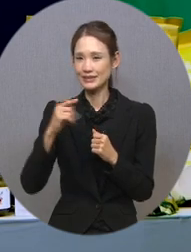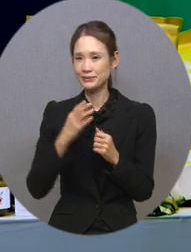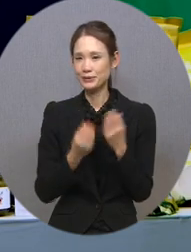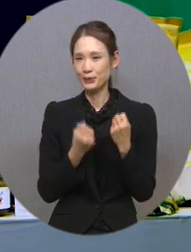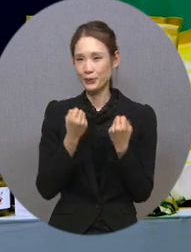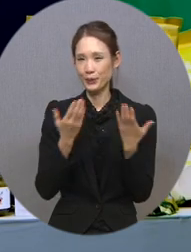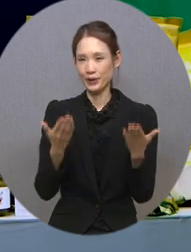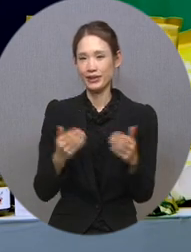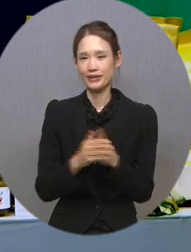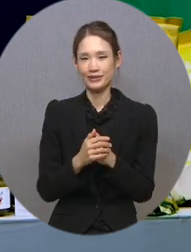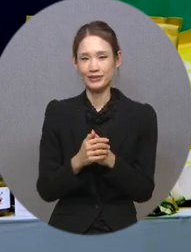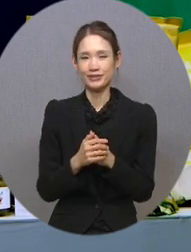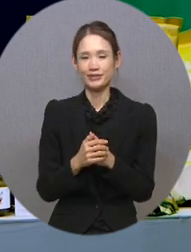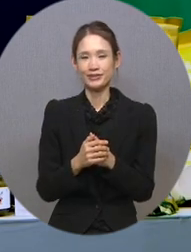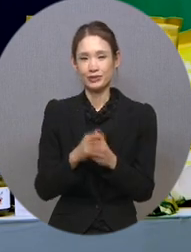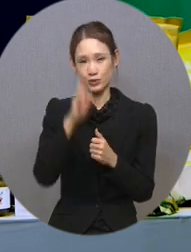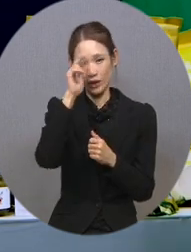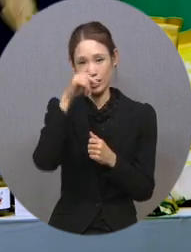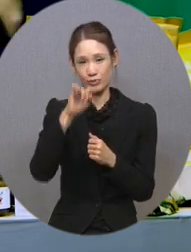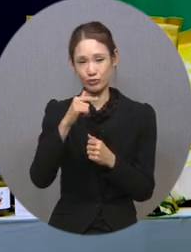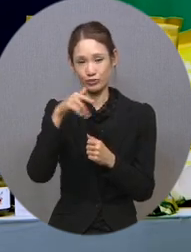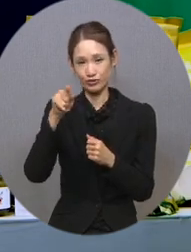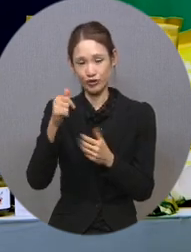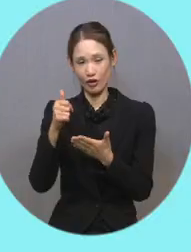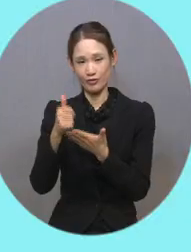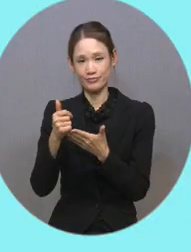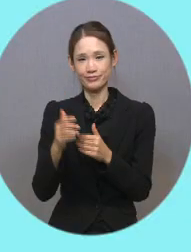소개해드리겠습니다. 최문성 대표님 어서 오세요.